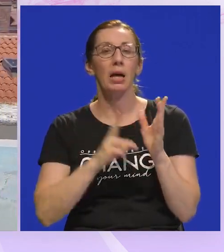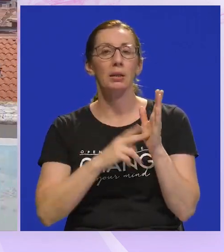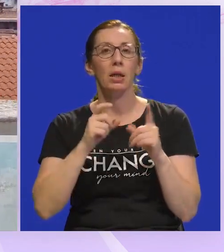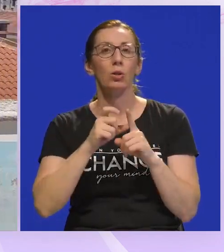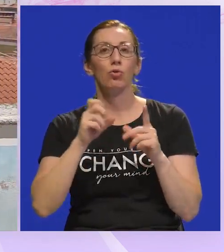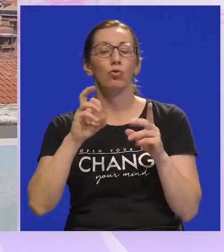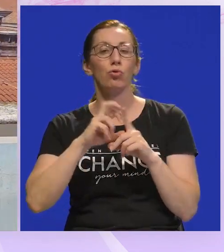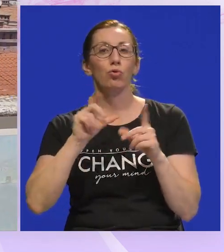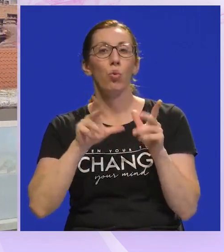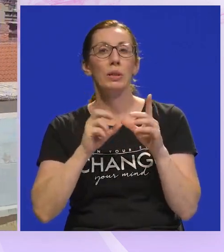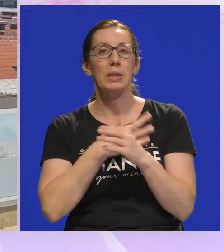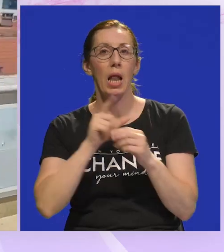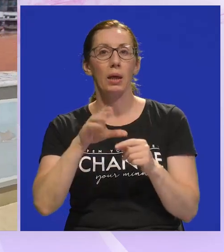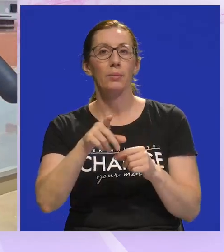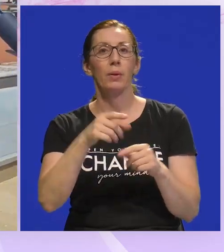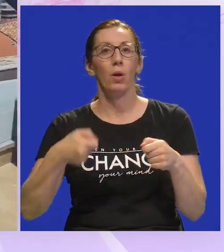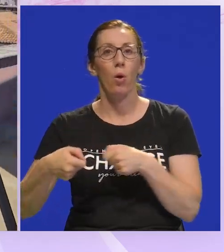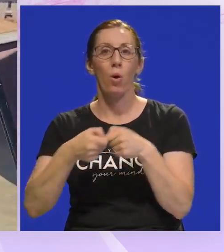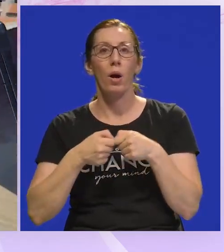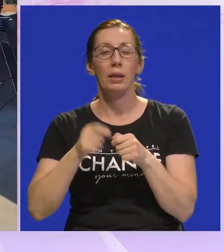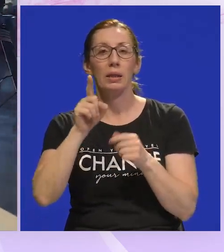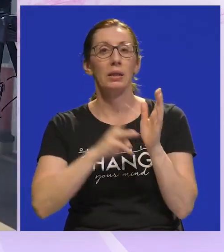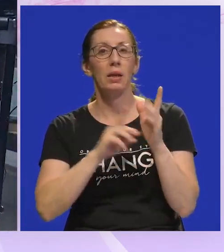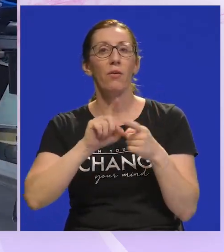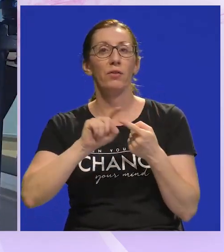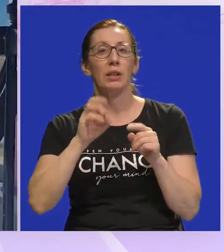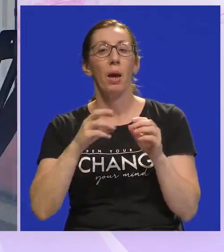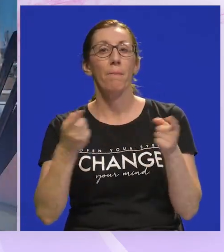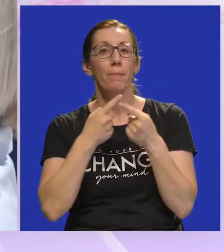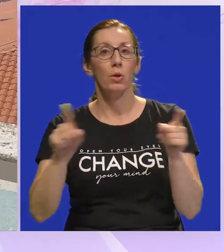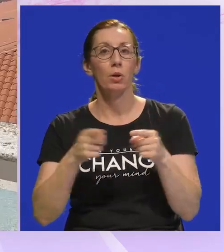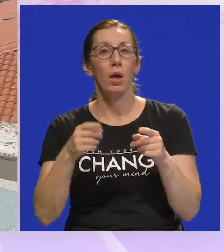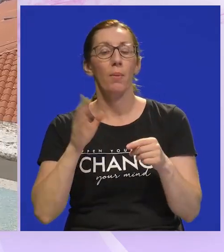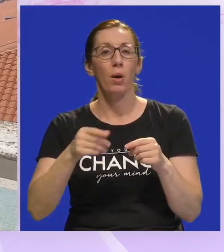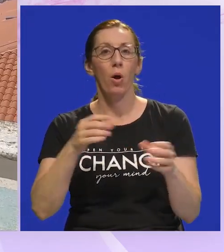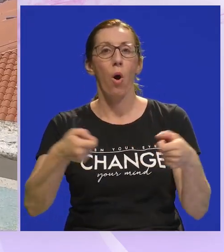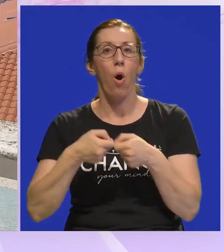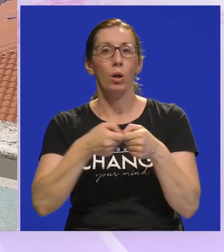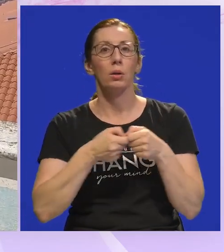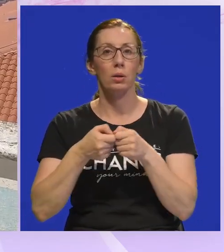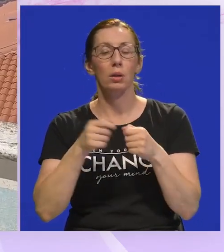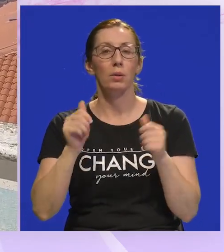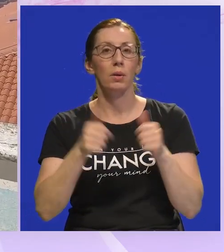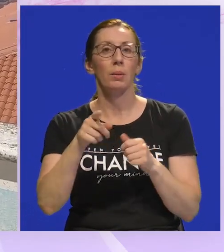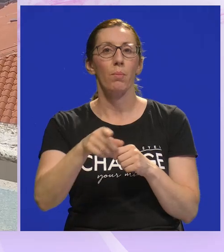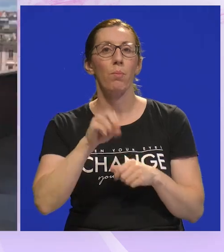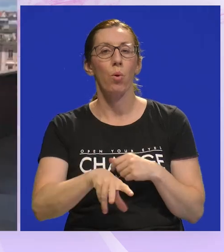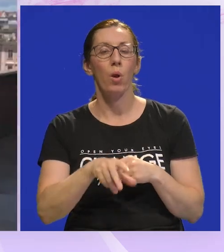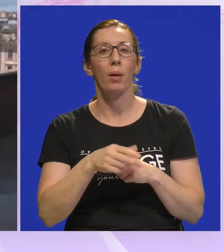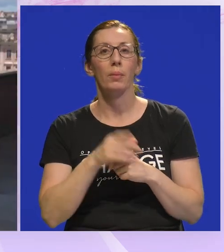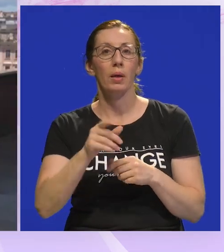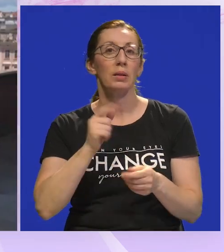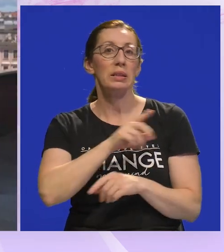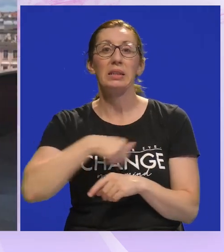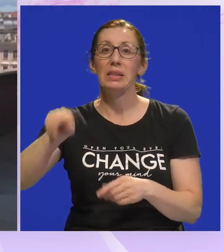Ivanović-Ocvirk i Marijanom Đuzelom, voditeljima umjetničke organizacije Infinite Music koja organizira festival Piano Pula. Ja bi